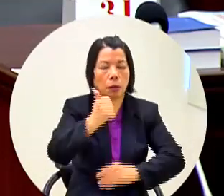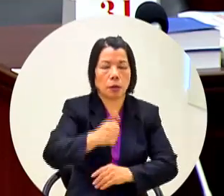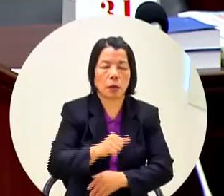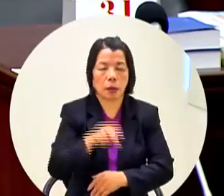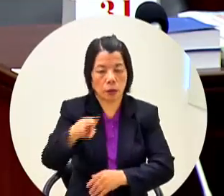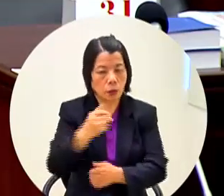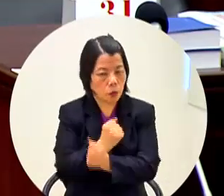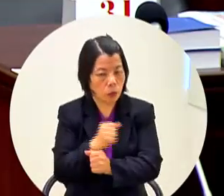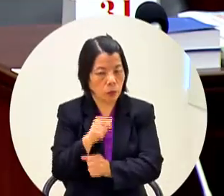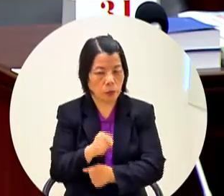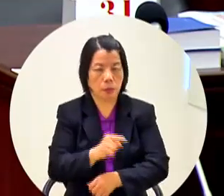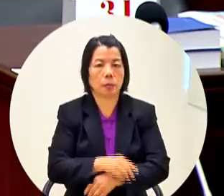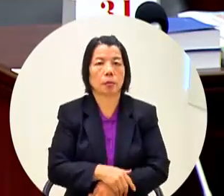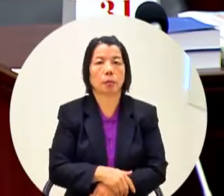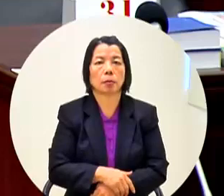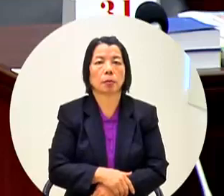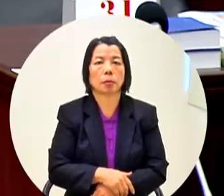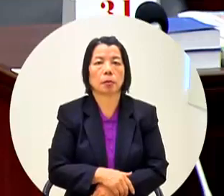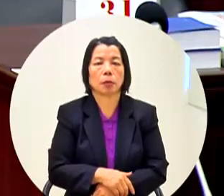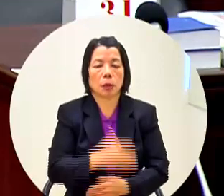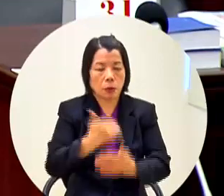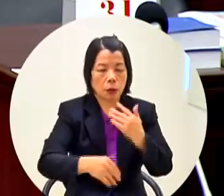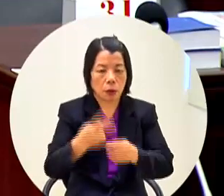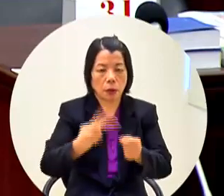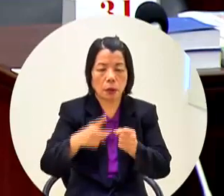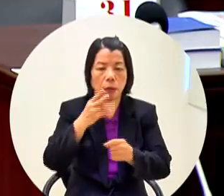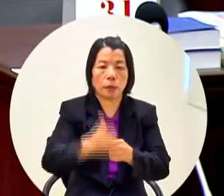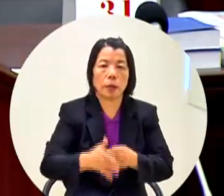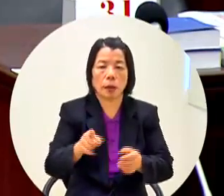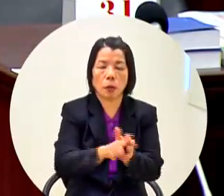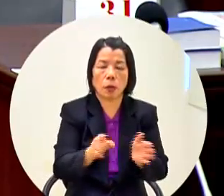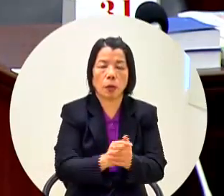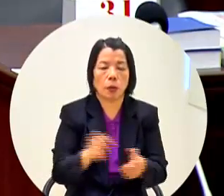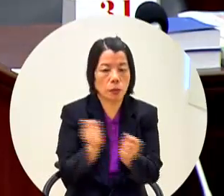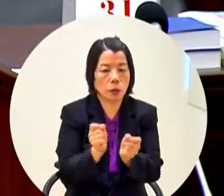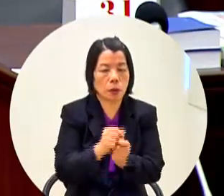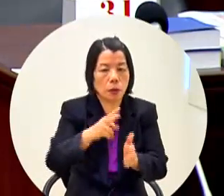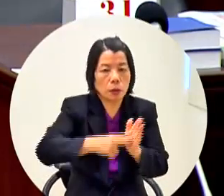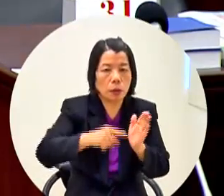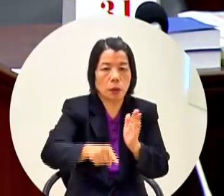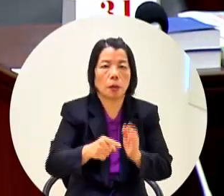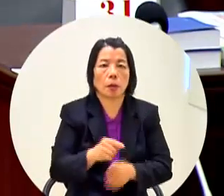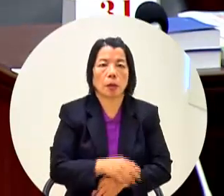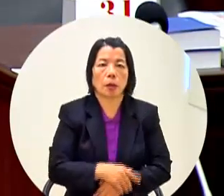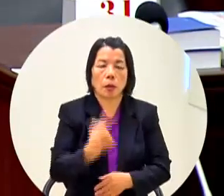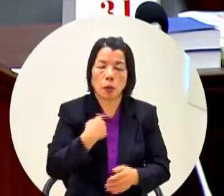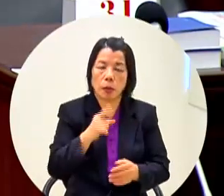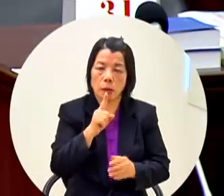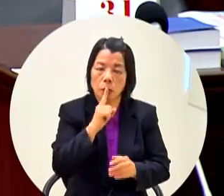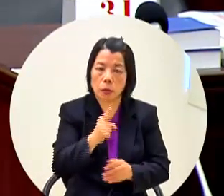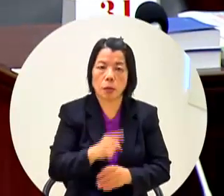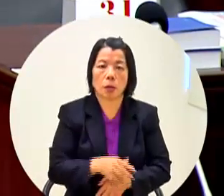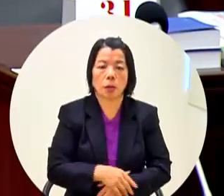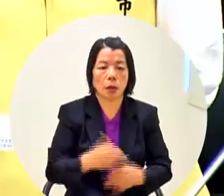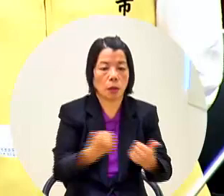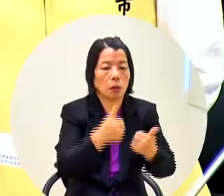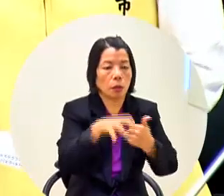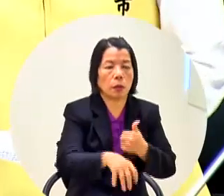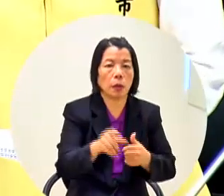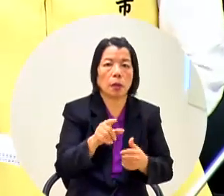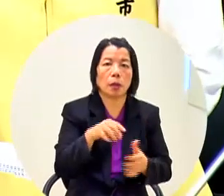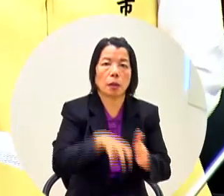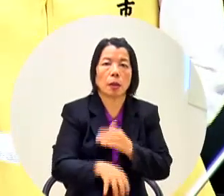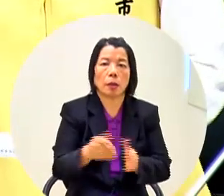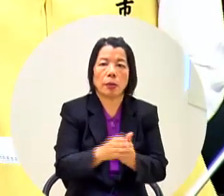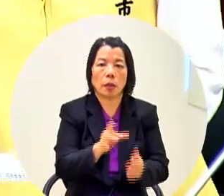谢谢。 好，只剩下2分半，我简单的尽快说明。第一个我还是必须要表达，在议会里面没有个人